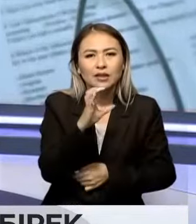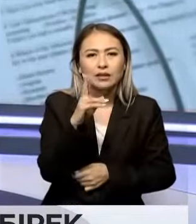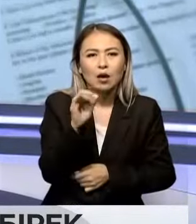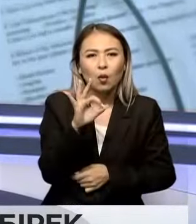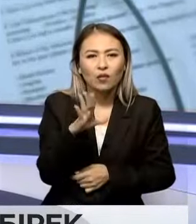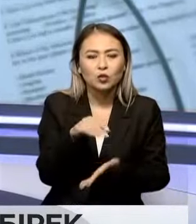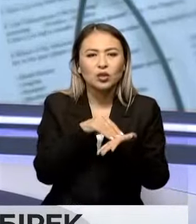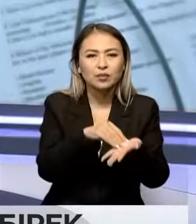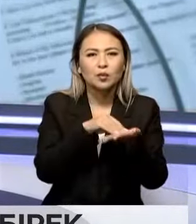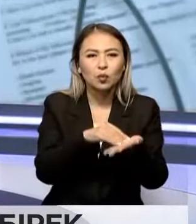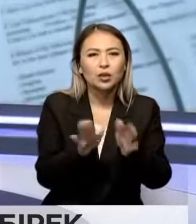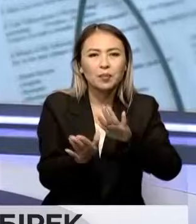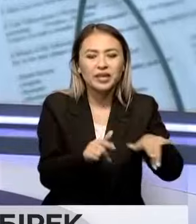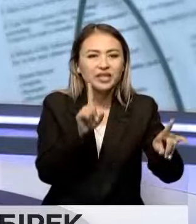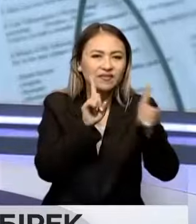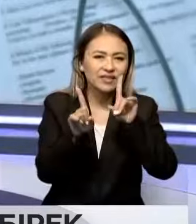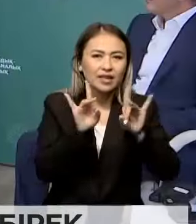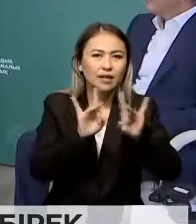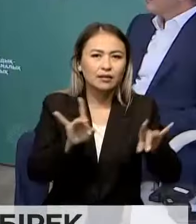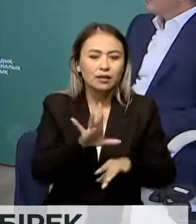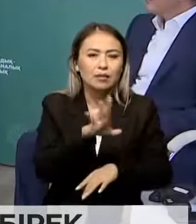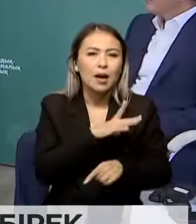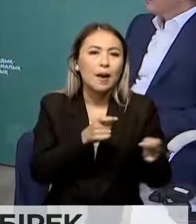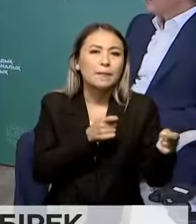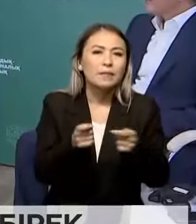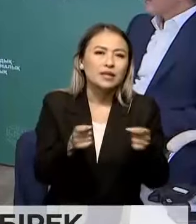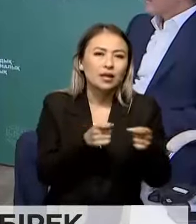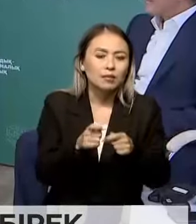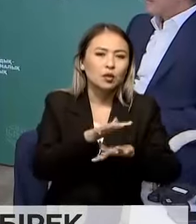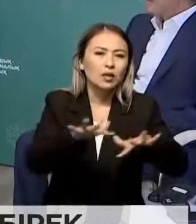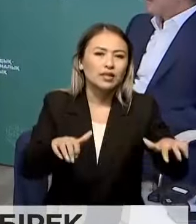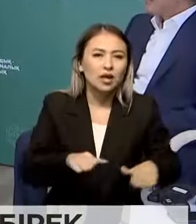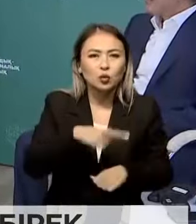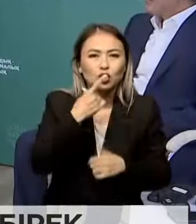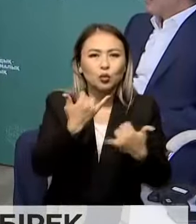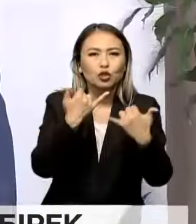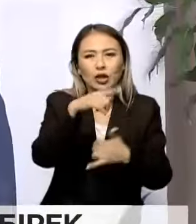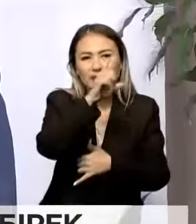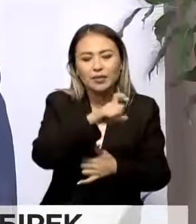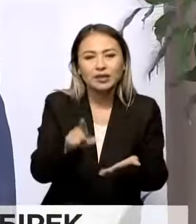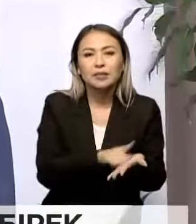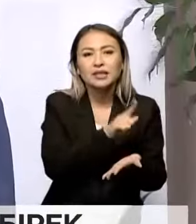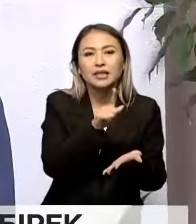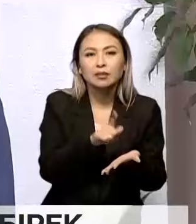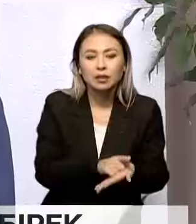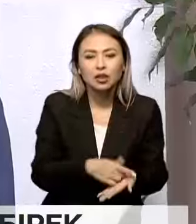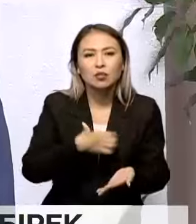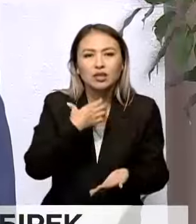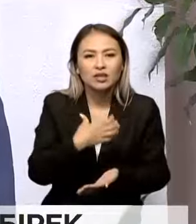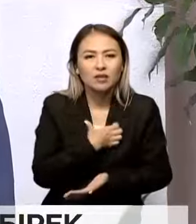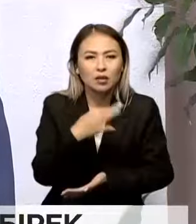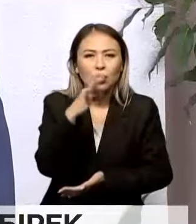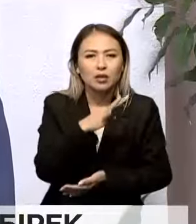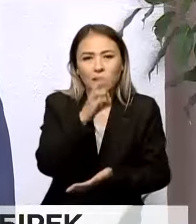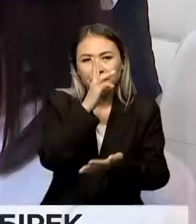Әбілқайыр Ысқақов журналистермен өткен баспасөз конференциясында айтты. Басқарма төрағасының айтуынша, бүгінде азаматтар міндетті әлеуметтік